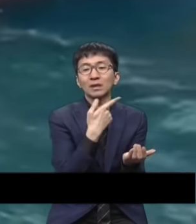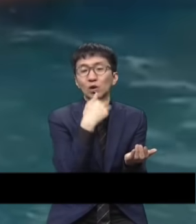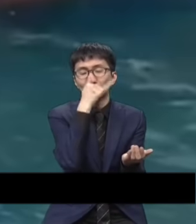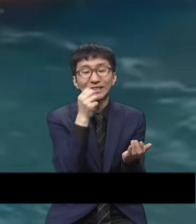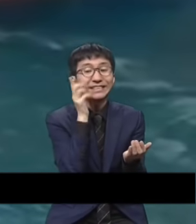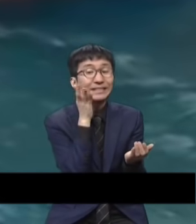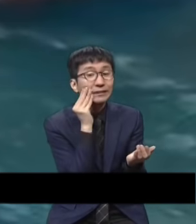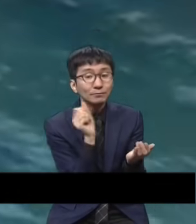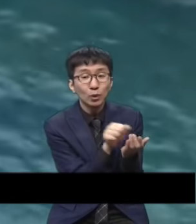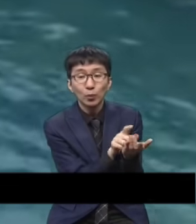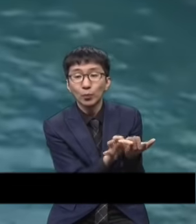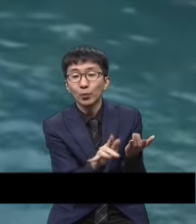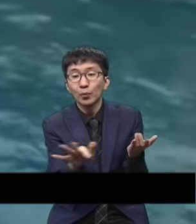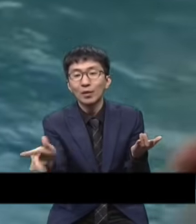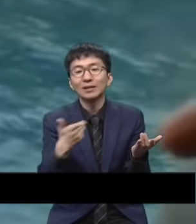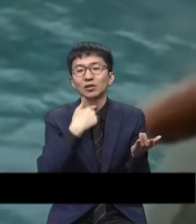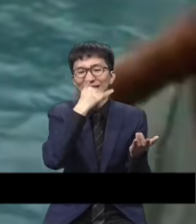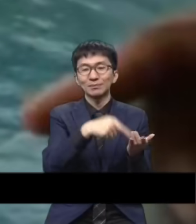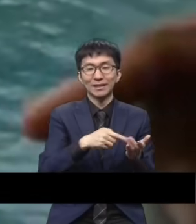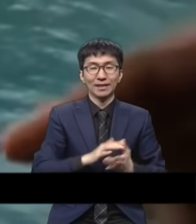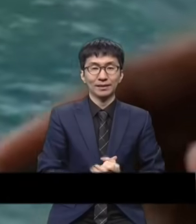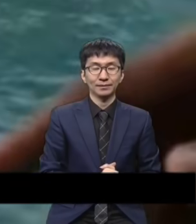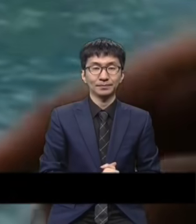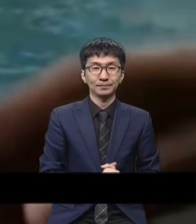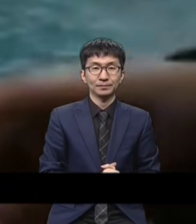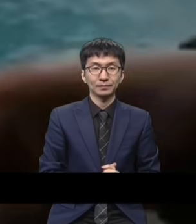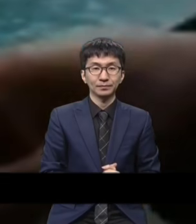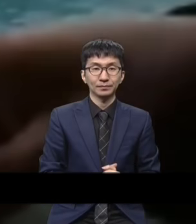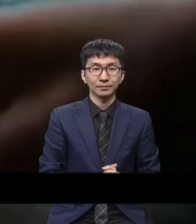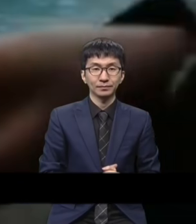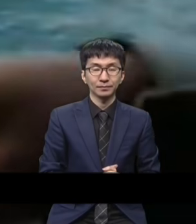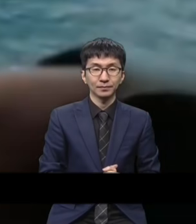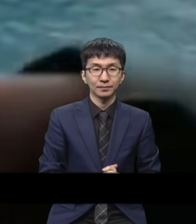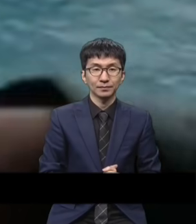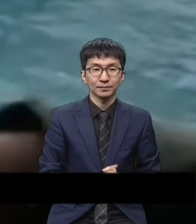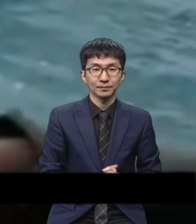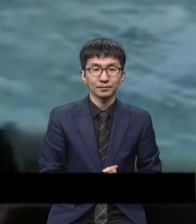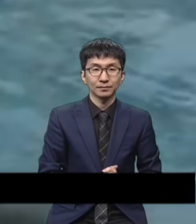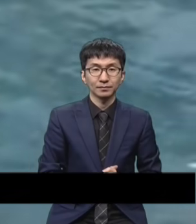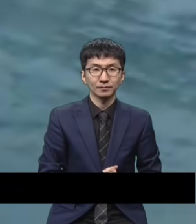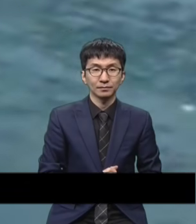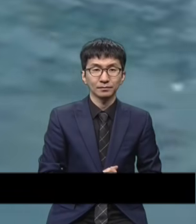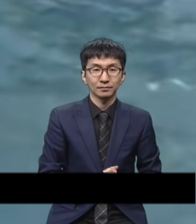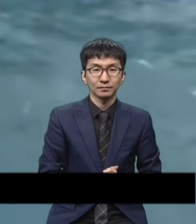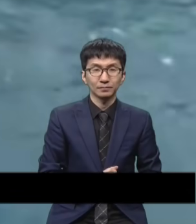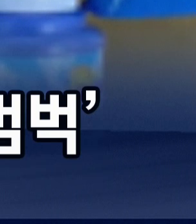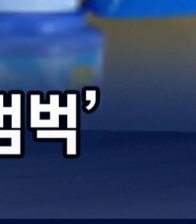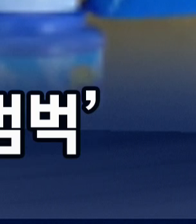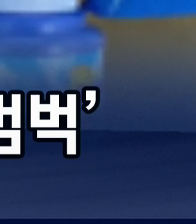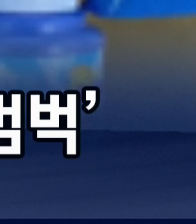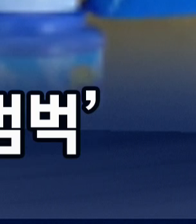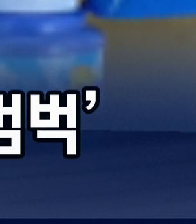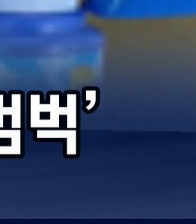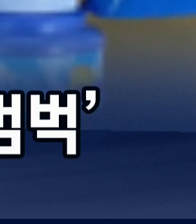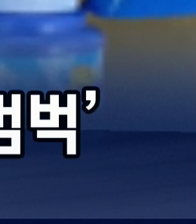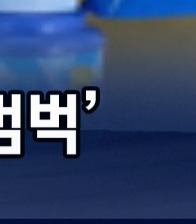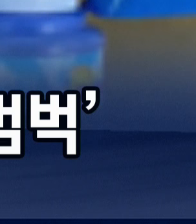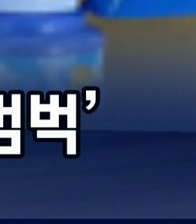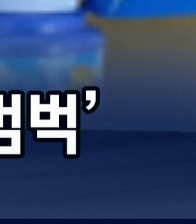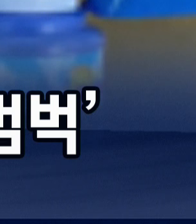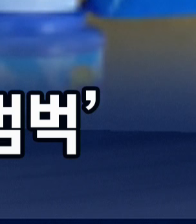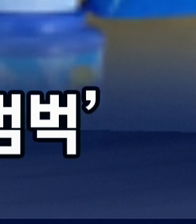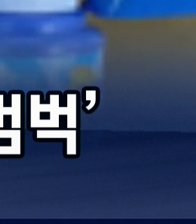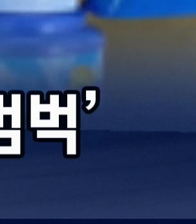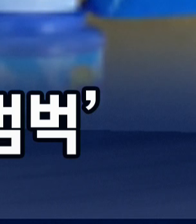기름이 일부 유출되기도 했습니다. SBS 김정기입니다. 네, 중국에서